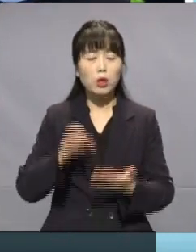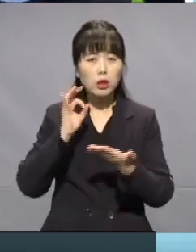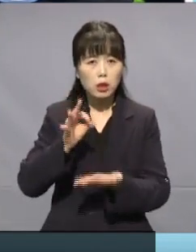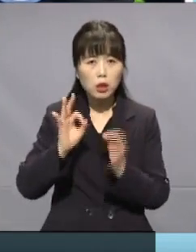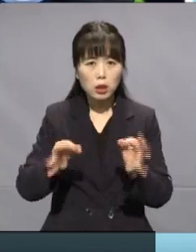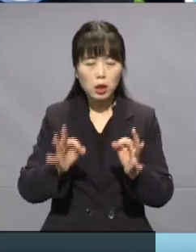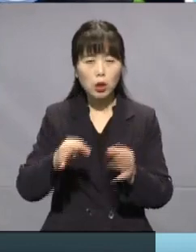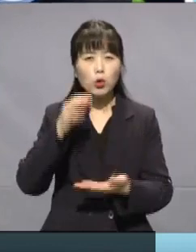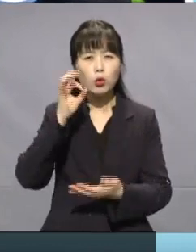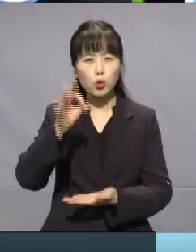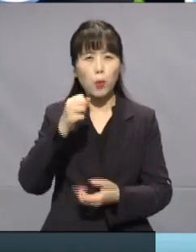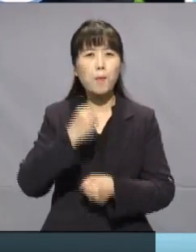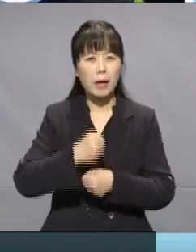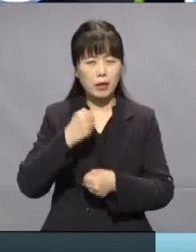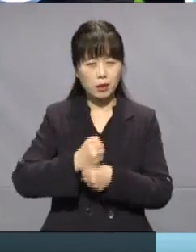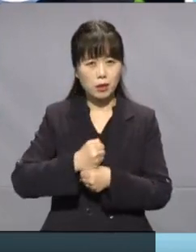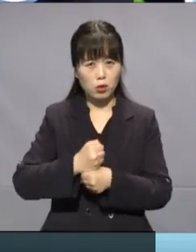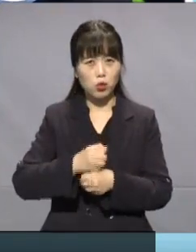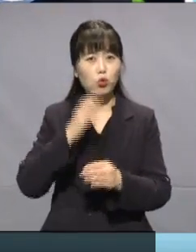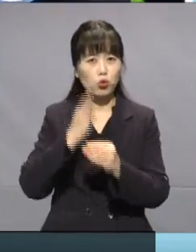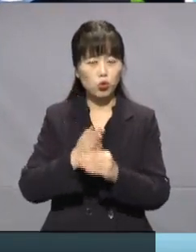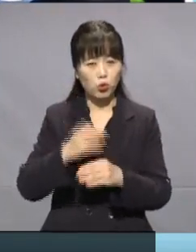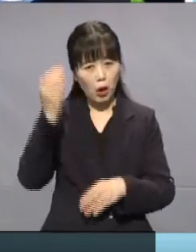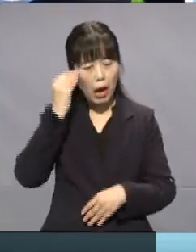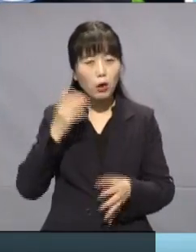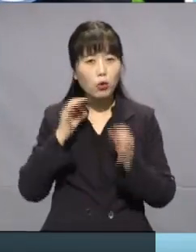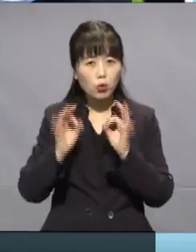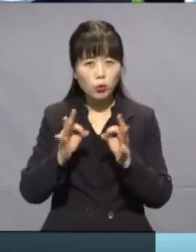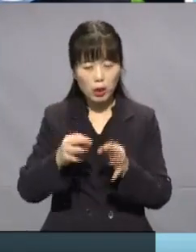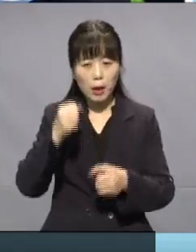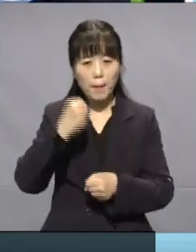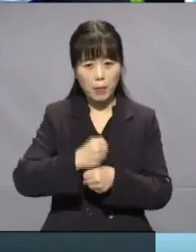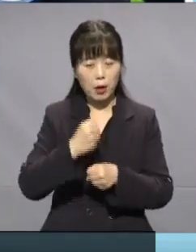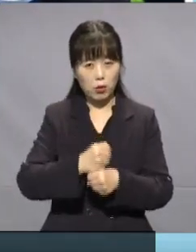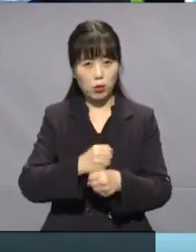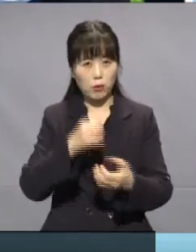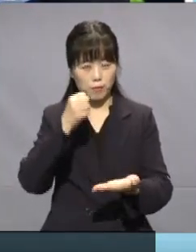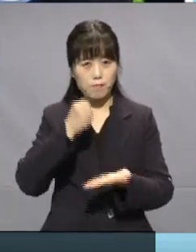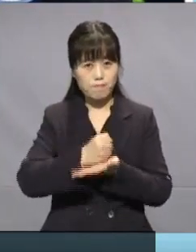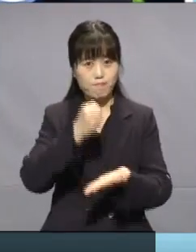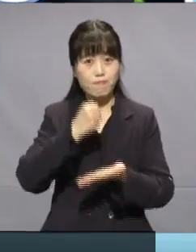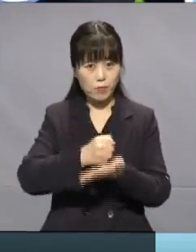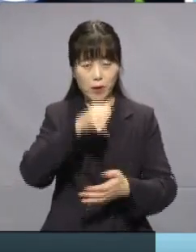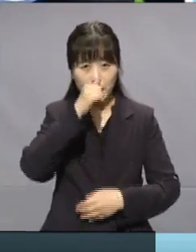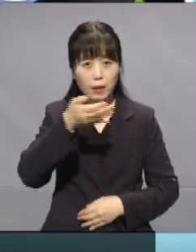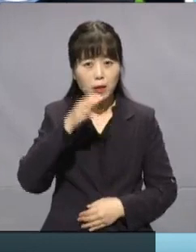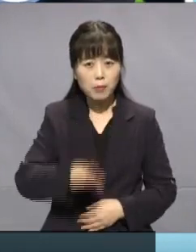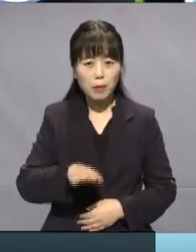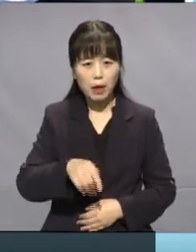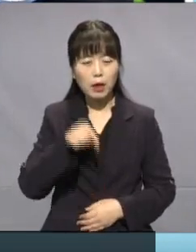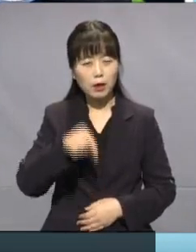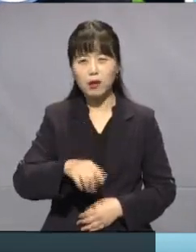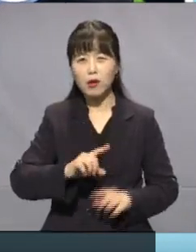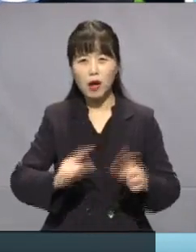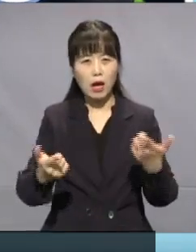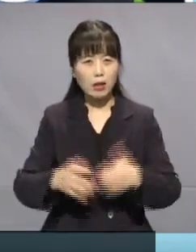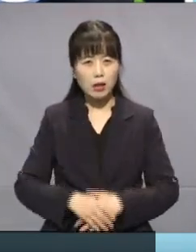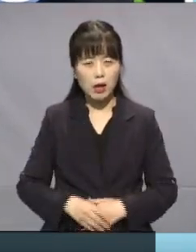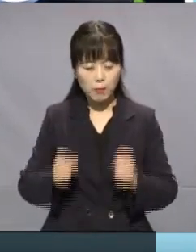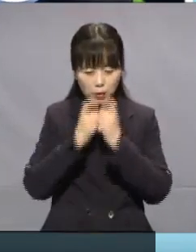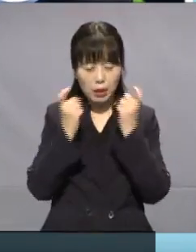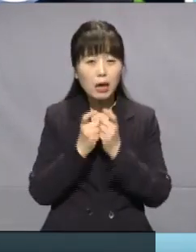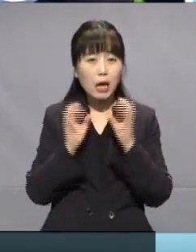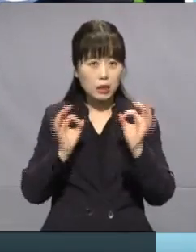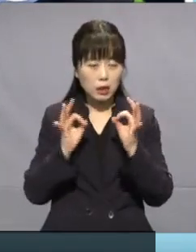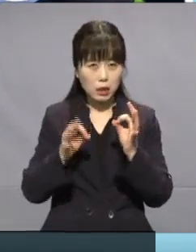이건 좀 어려운 얘기가 될 수 있을지 모르지만 우리는 한국은행이 발권력을 돈을 찍어낸다고 생각하지만 사실은 그렇지 않아요